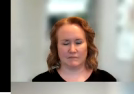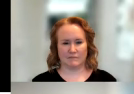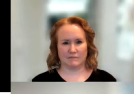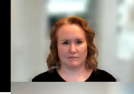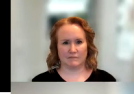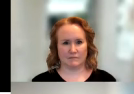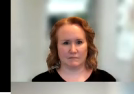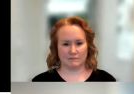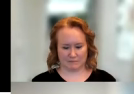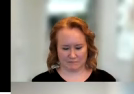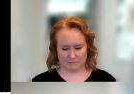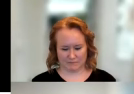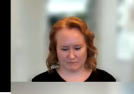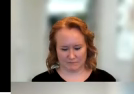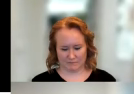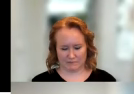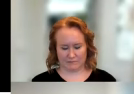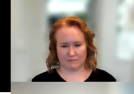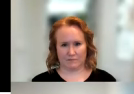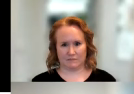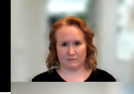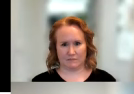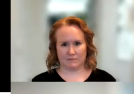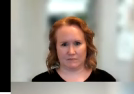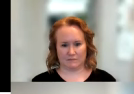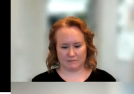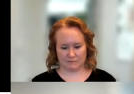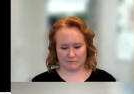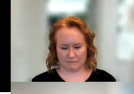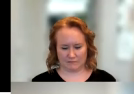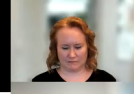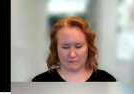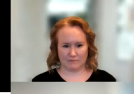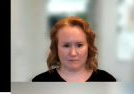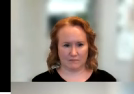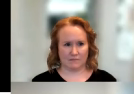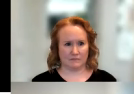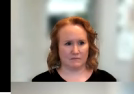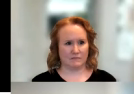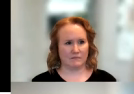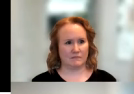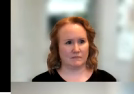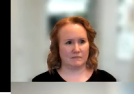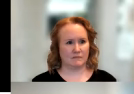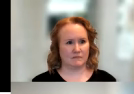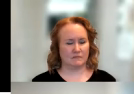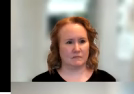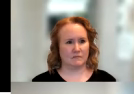stort dette slingringsmonnet faktisk er. Så da har vi det vi kaller totalharmoniserende